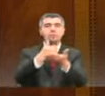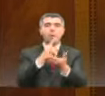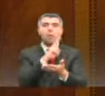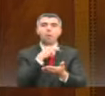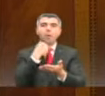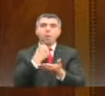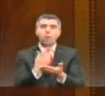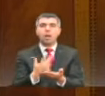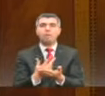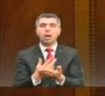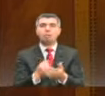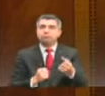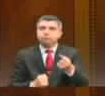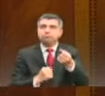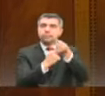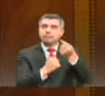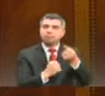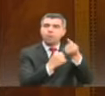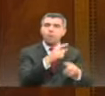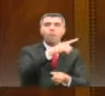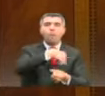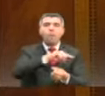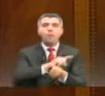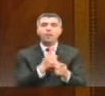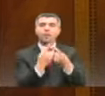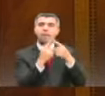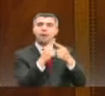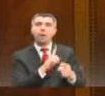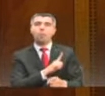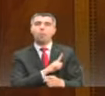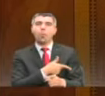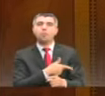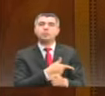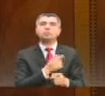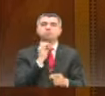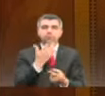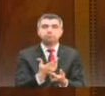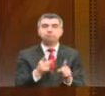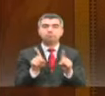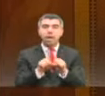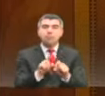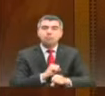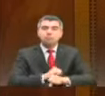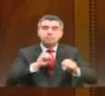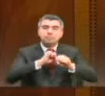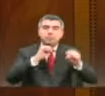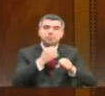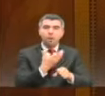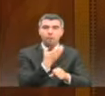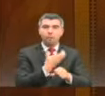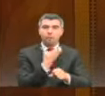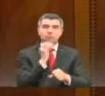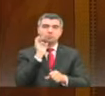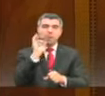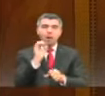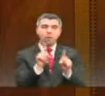الكبيرة التي تبذلها مختلف المصالح الأمنية في مواجهة التهديدات الإرهابية وكل